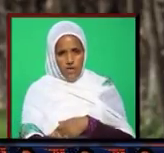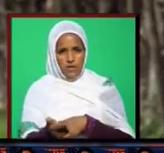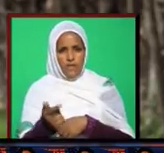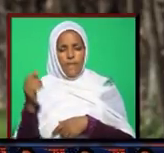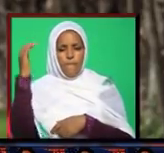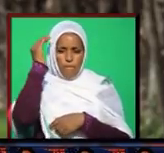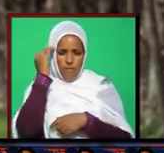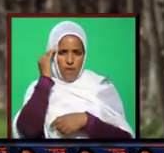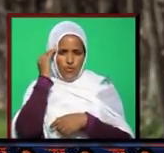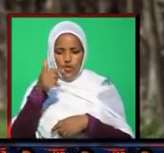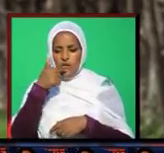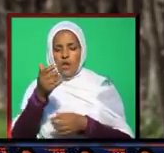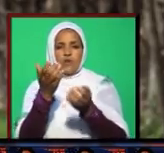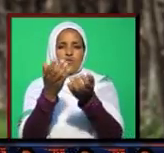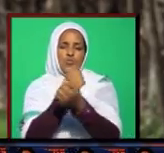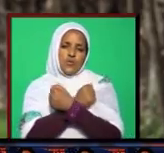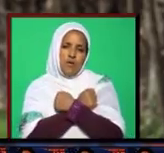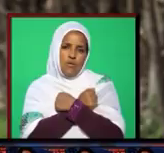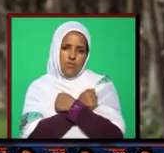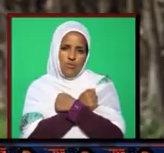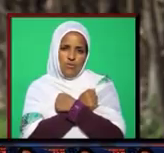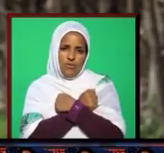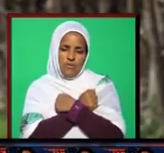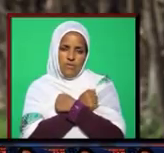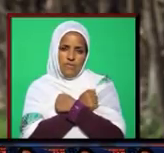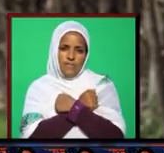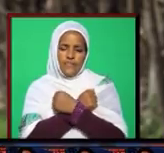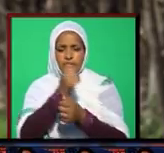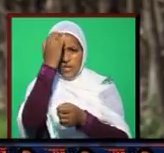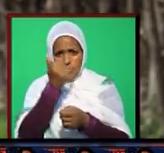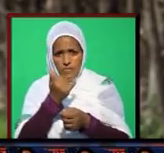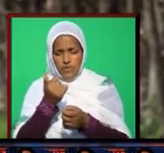ቋንቋ ከመናገር በአይምሮዬ ልናገር ወዳለሁ።